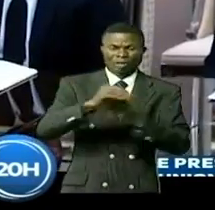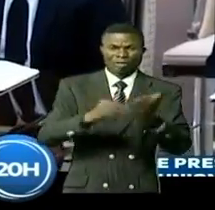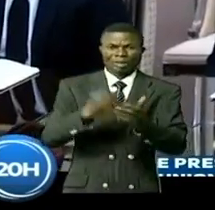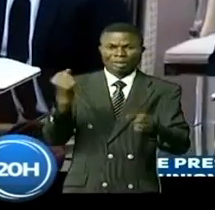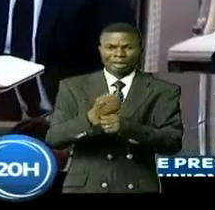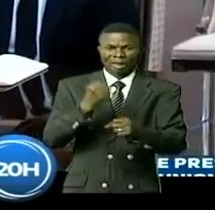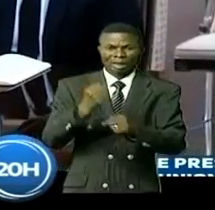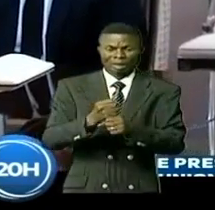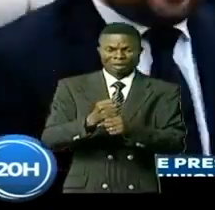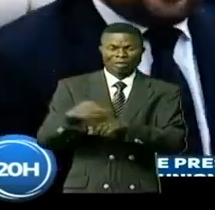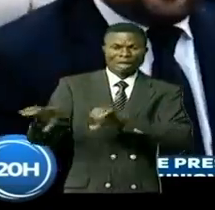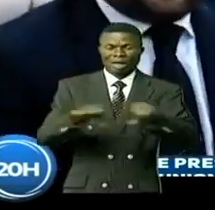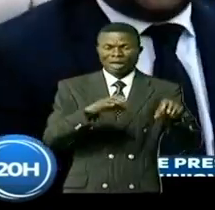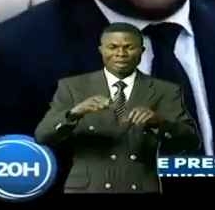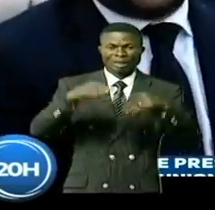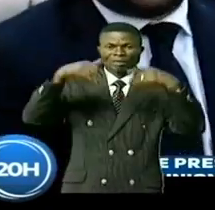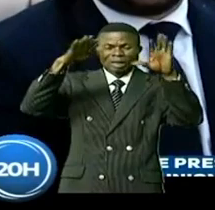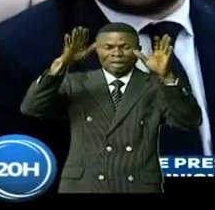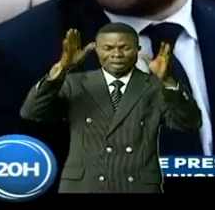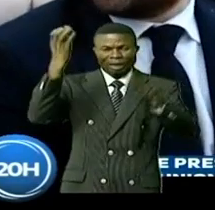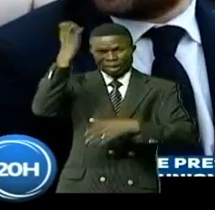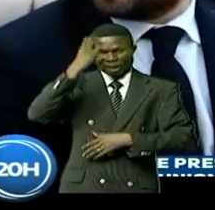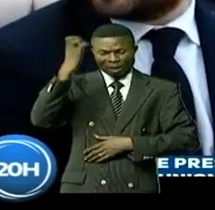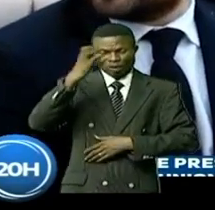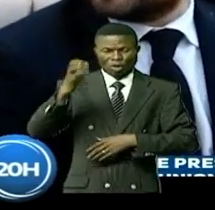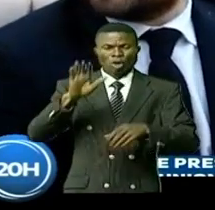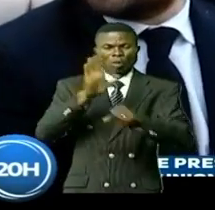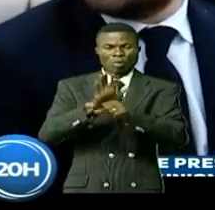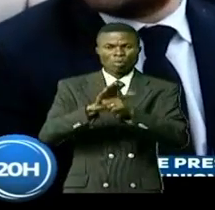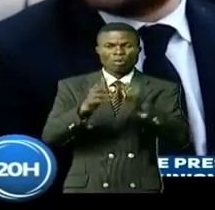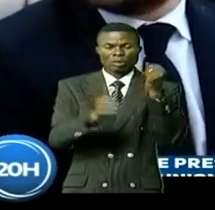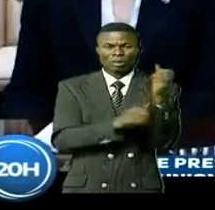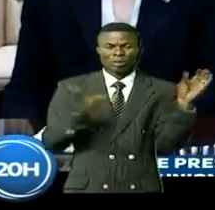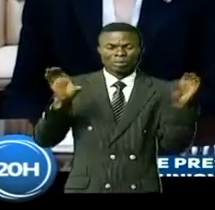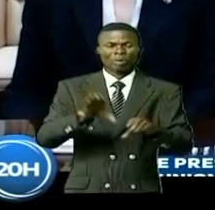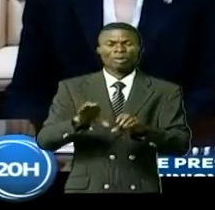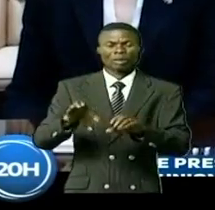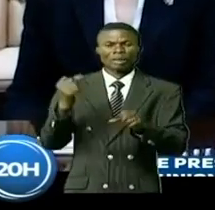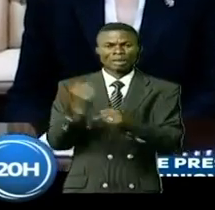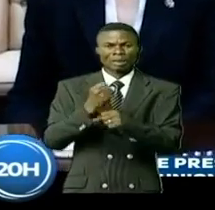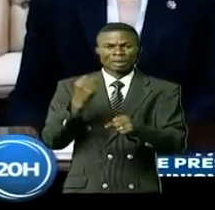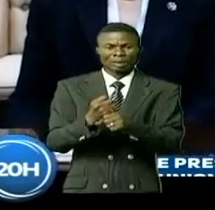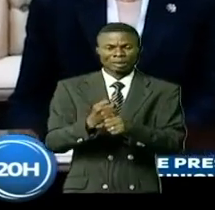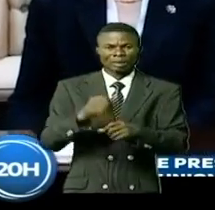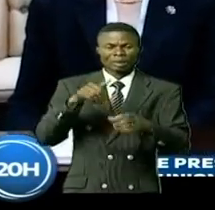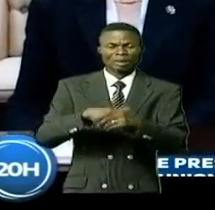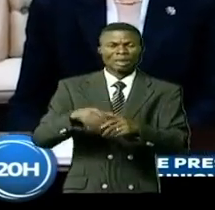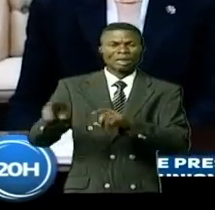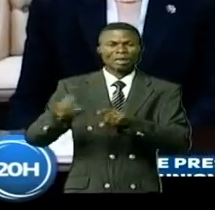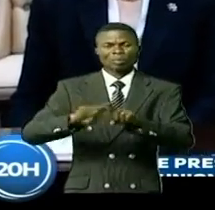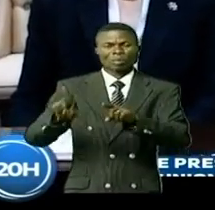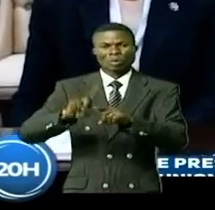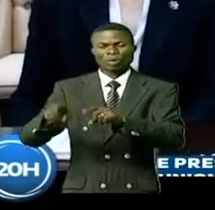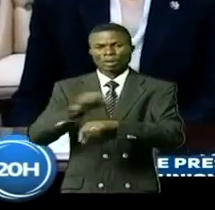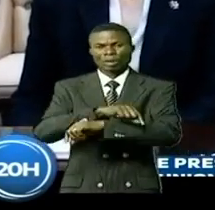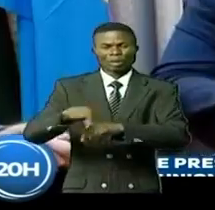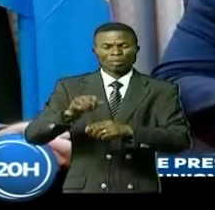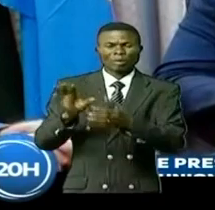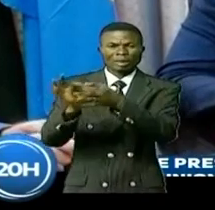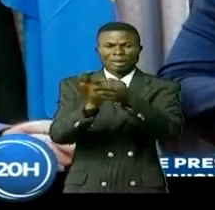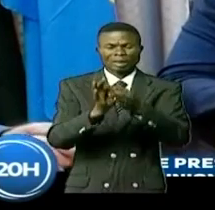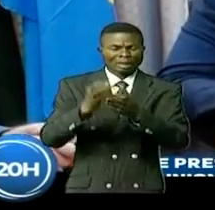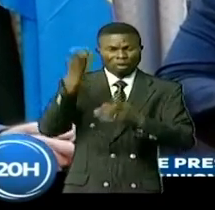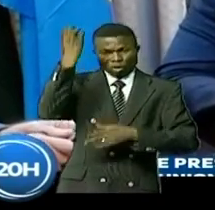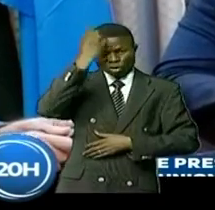européen d'action extérieure, à la tête d'une délégation pluridisciplinaire travaillant dans les différentes institutions de l'Union